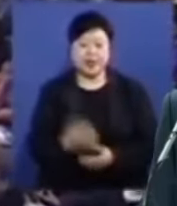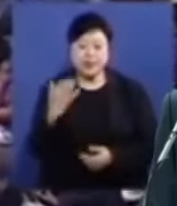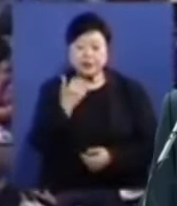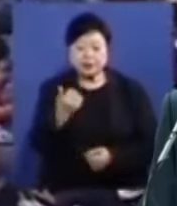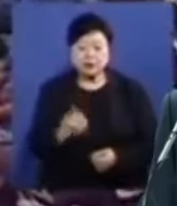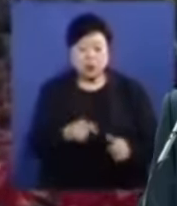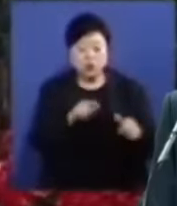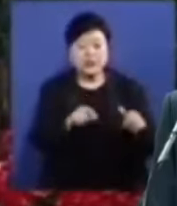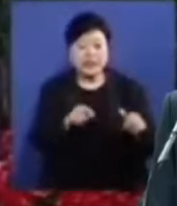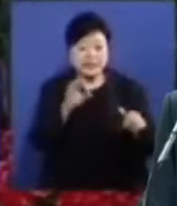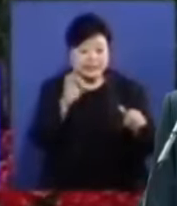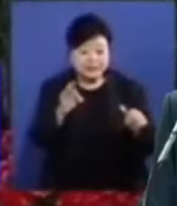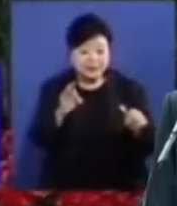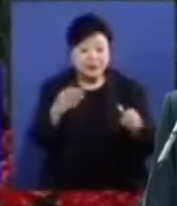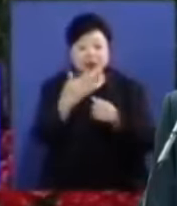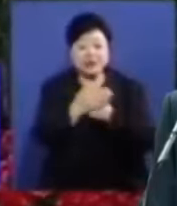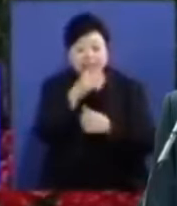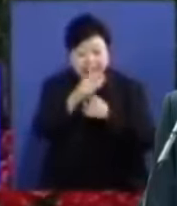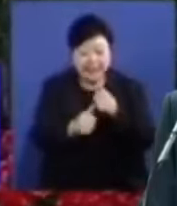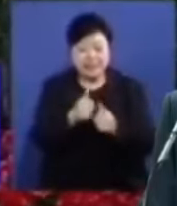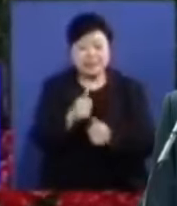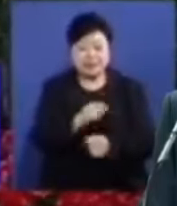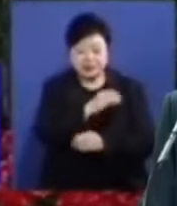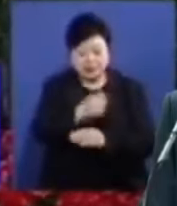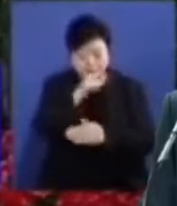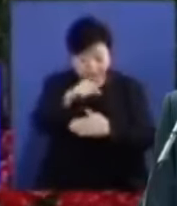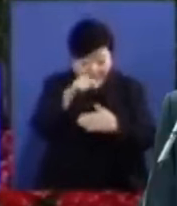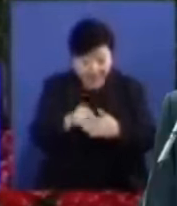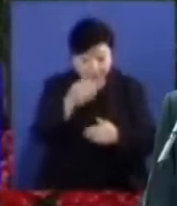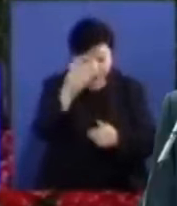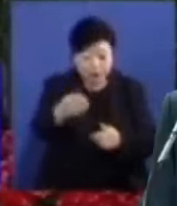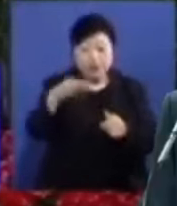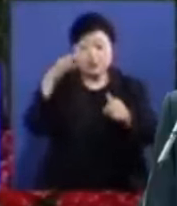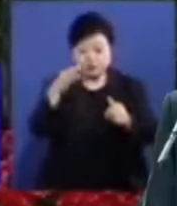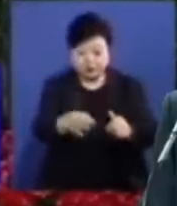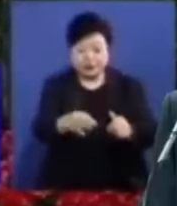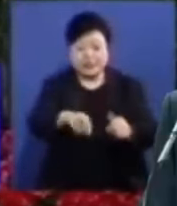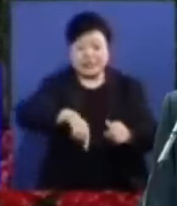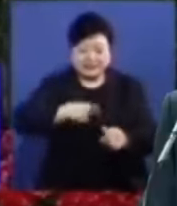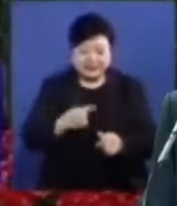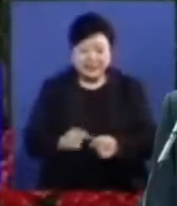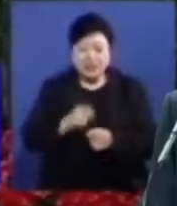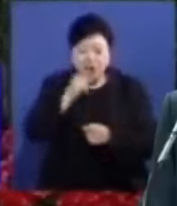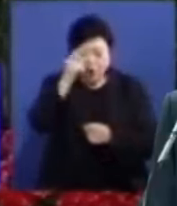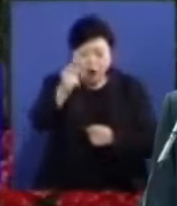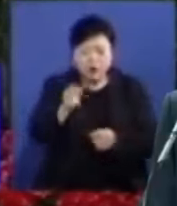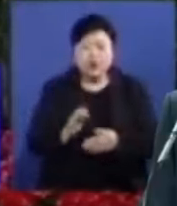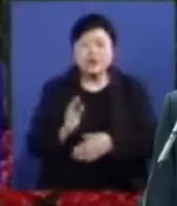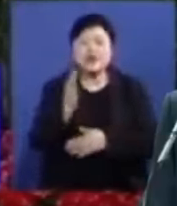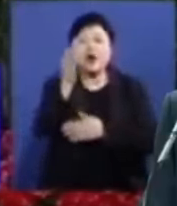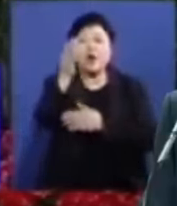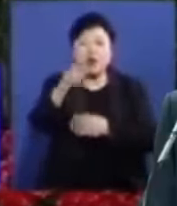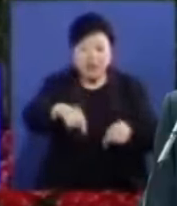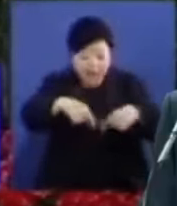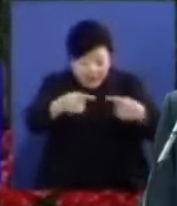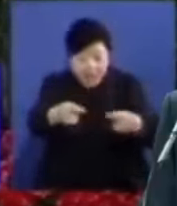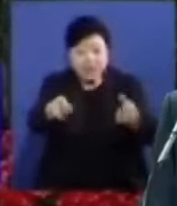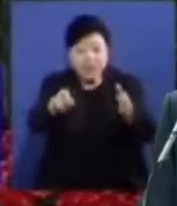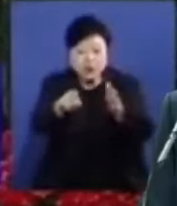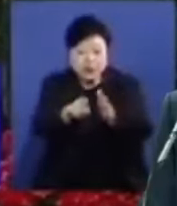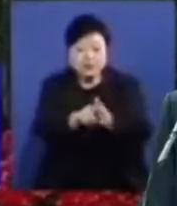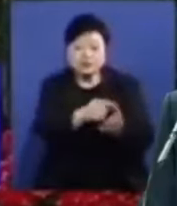베드로전서 5장 10절에 모든 은혜의 하나님 곧 그리스도 안에서 너희를 부르사 자기의 영원한 영광에 들어가게